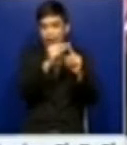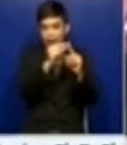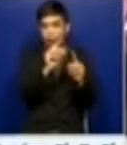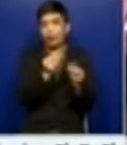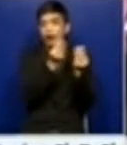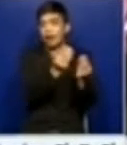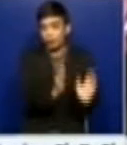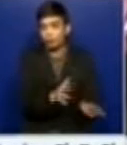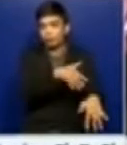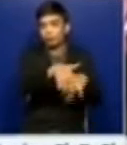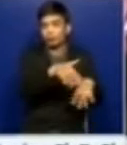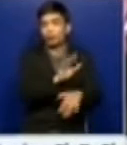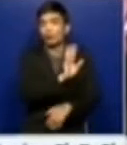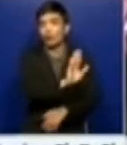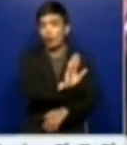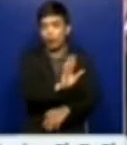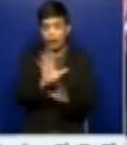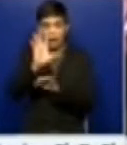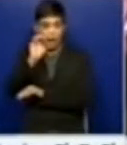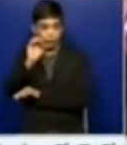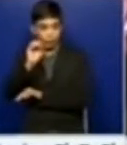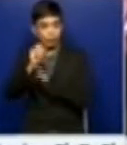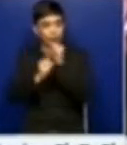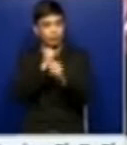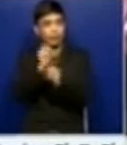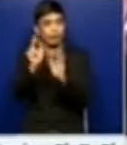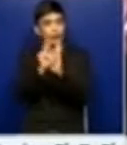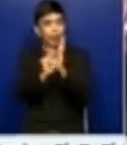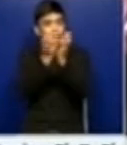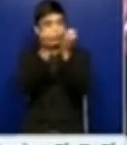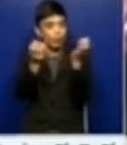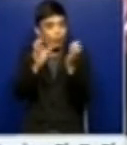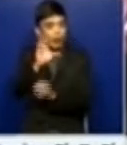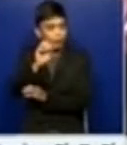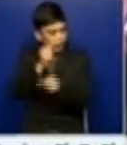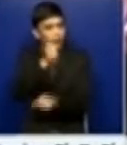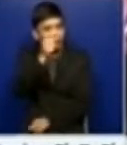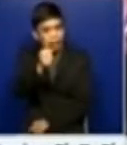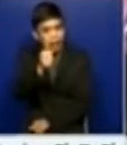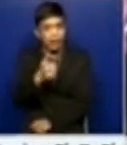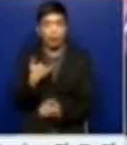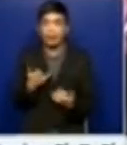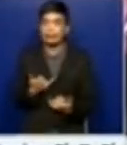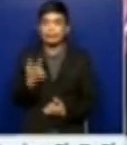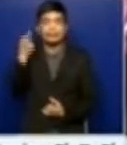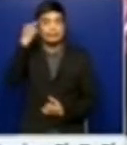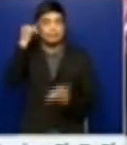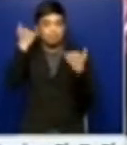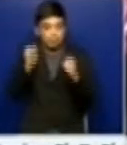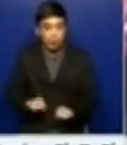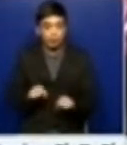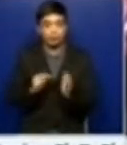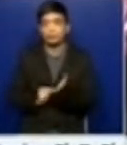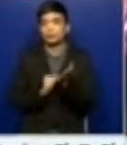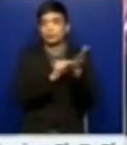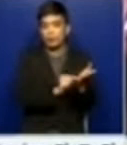50ซึ่งก็ใช้ได้เราก็เลยบอกว่าเรื่องนี้เราเสนอญัตติขอยกเลิกเพื่อจะปรับปรุงแก้ไข